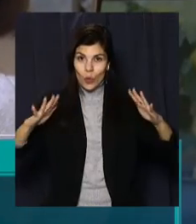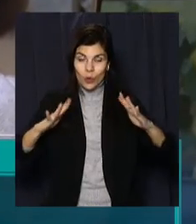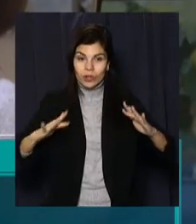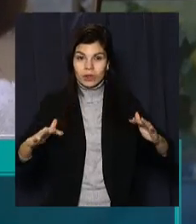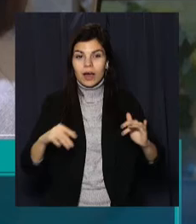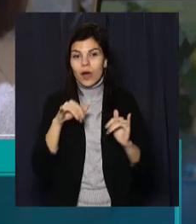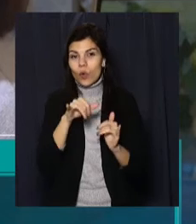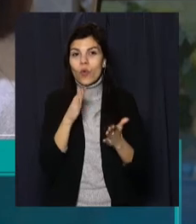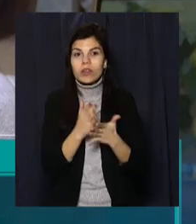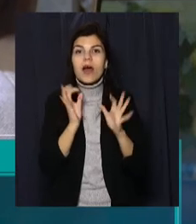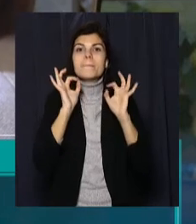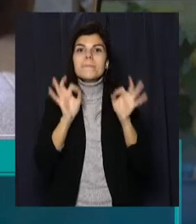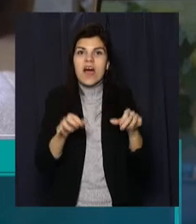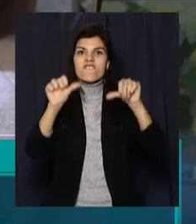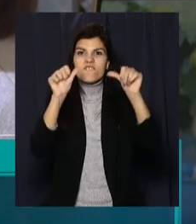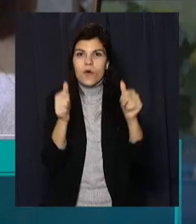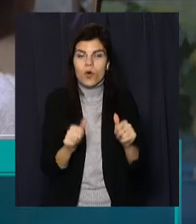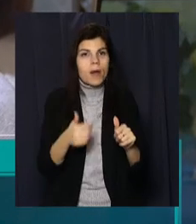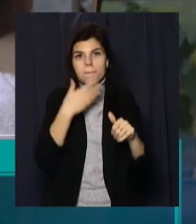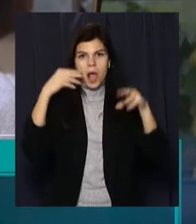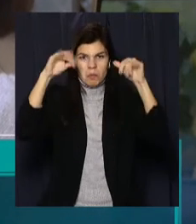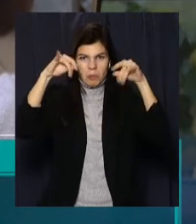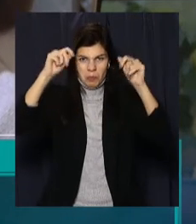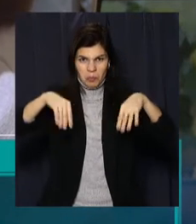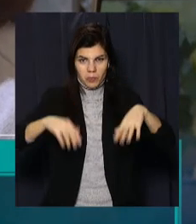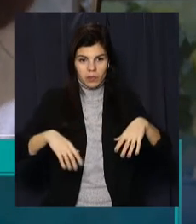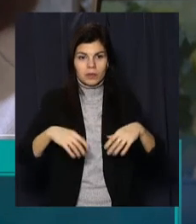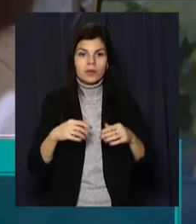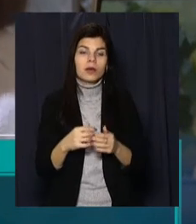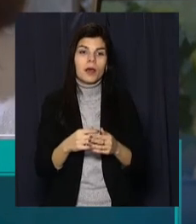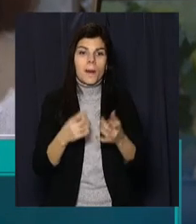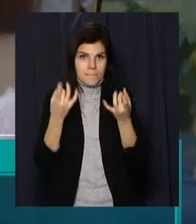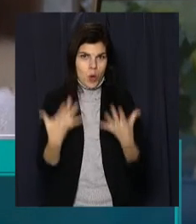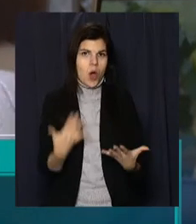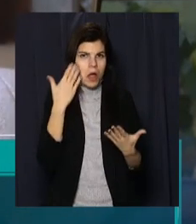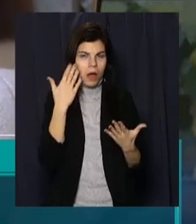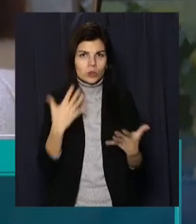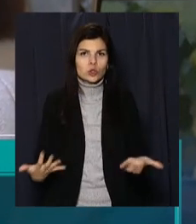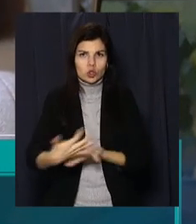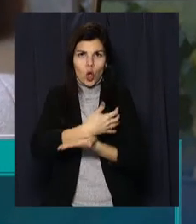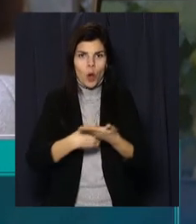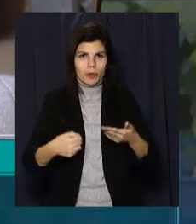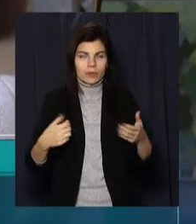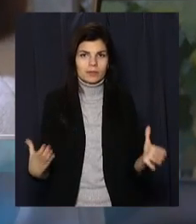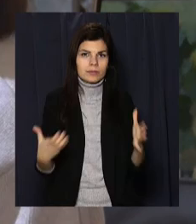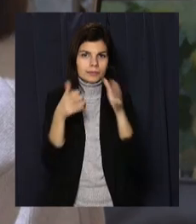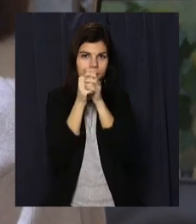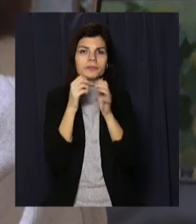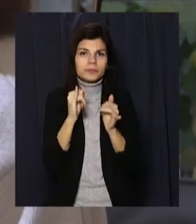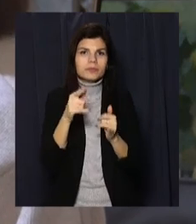мають більш правильну форму, вони не осипаються, прості в зборі. Також це вложення на багато